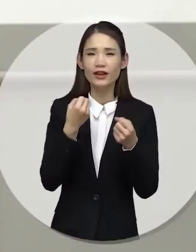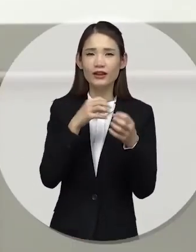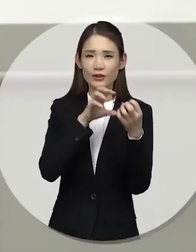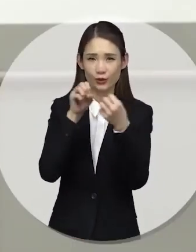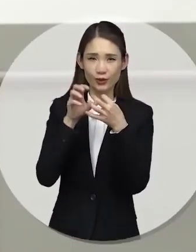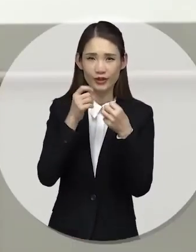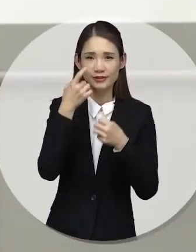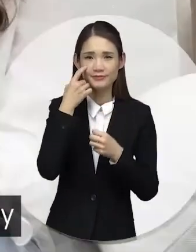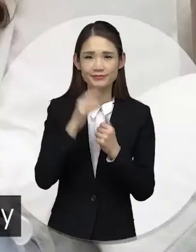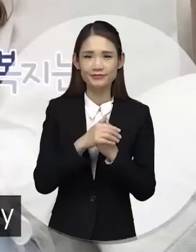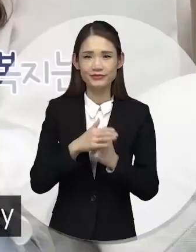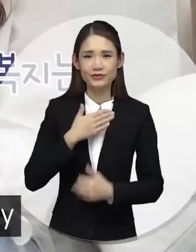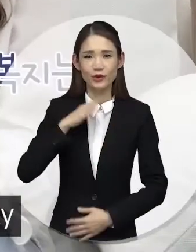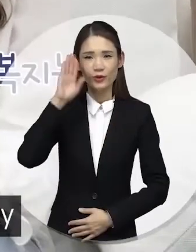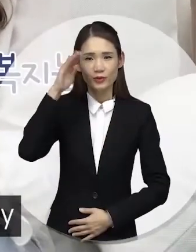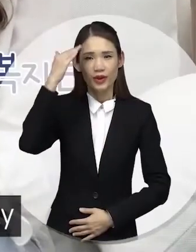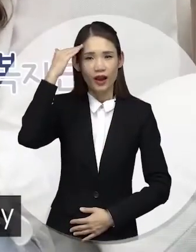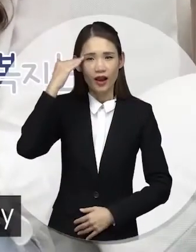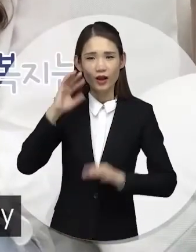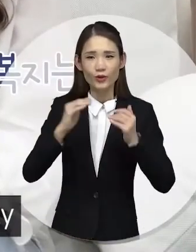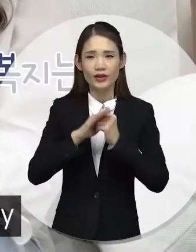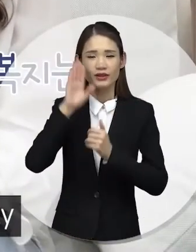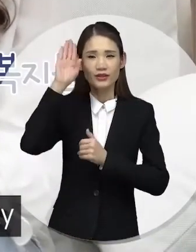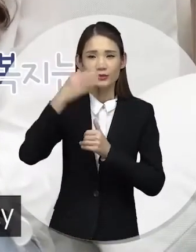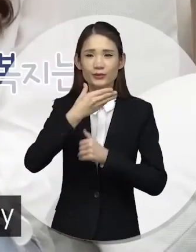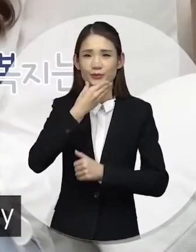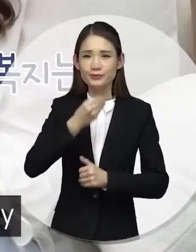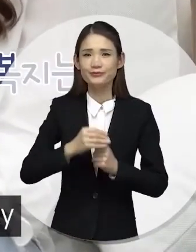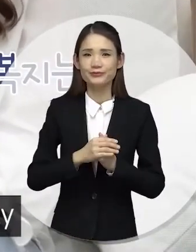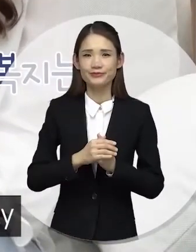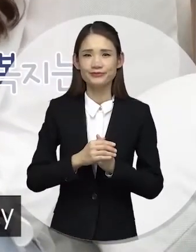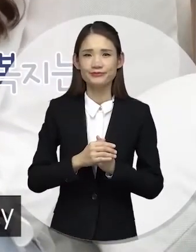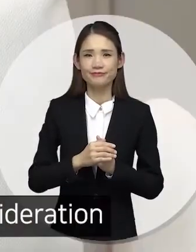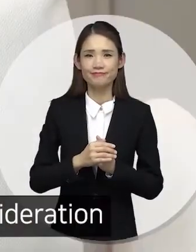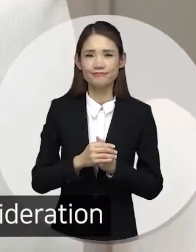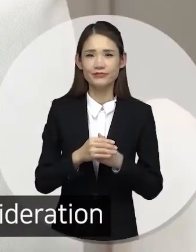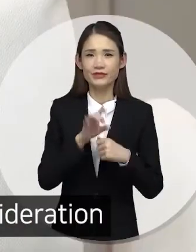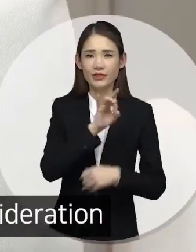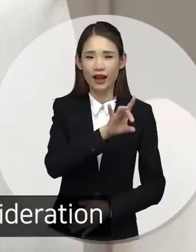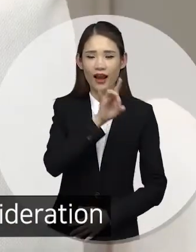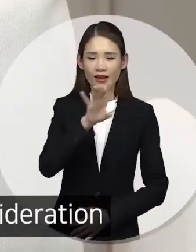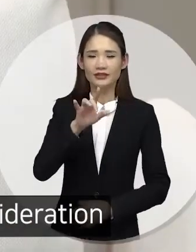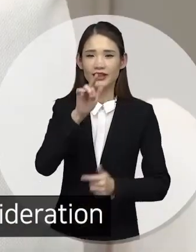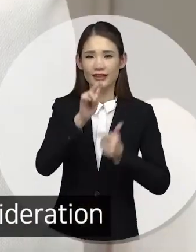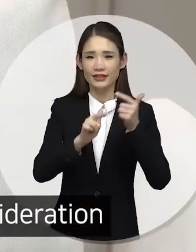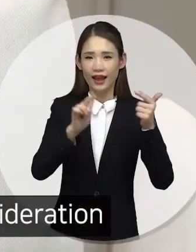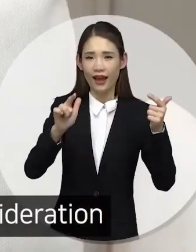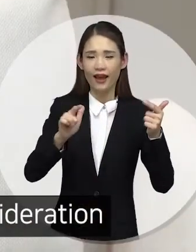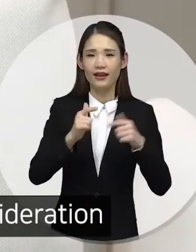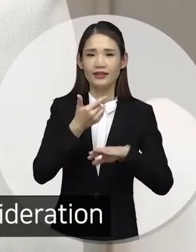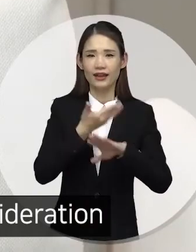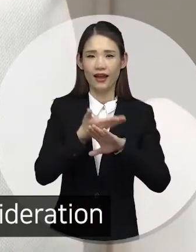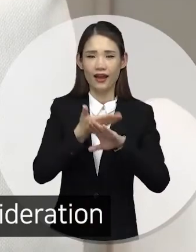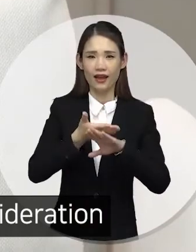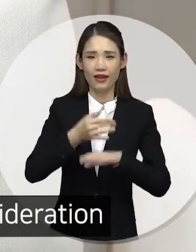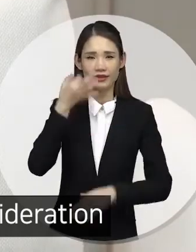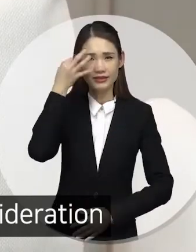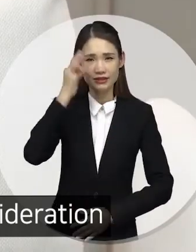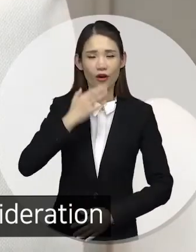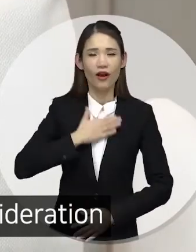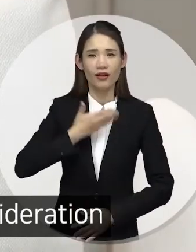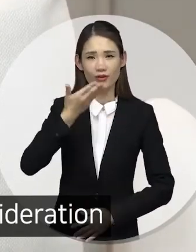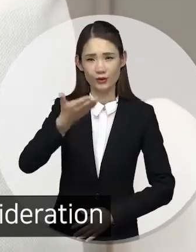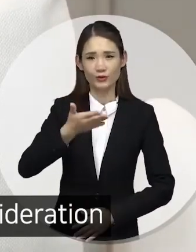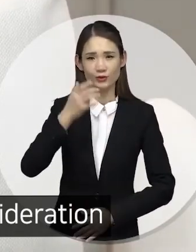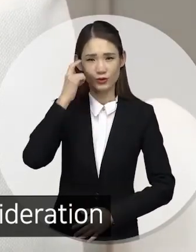해보면 좋을 것 같아요. 저는 앞으로 우리나라가 나아가야 할 복지는 각자의 다양성을 알아봐주고